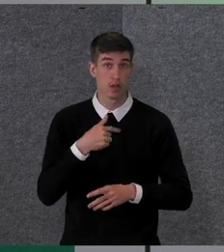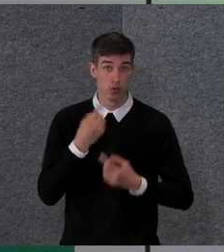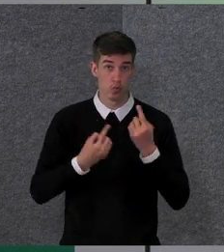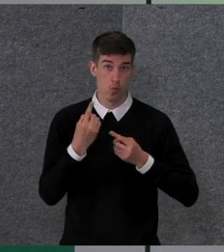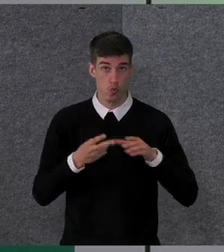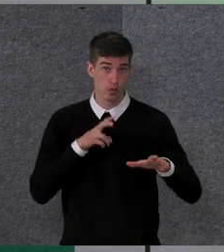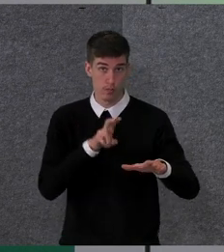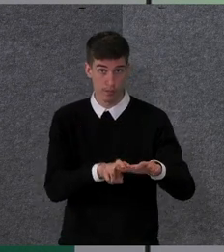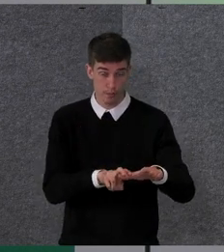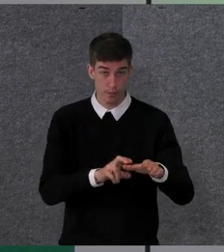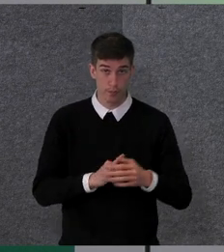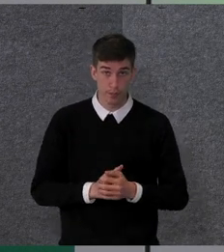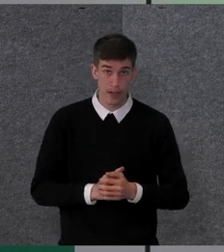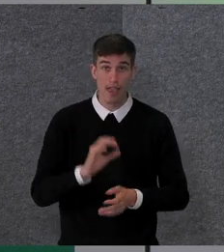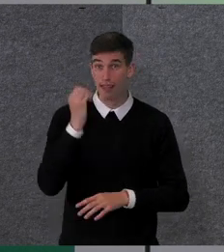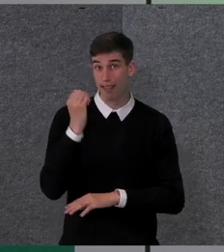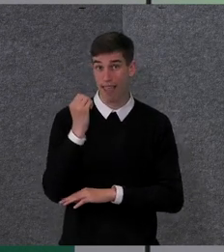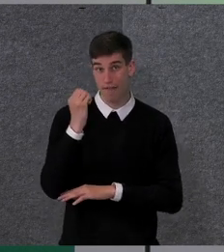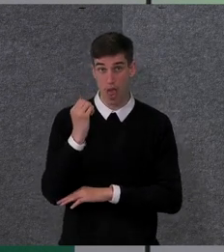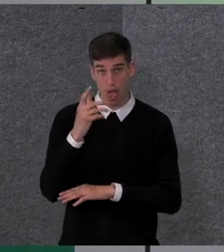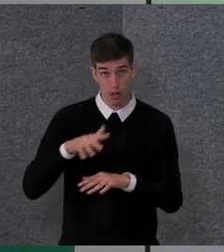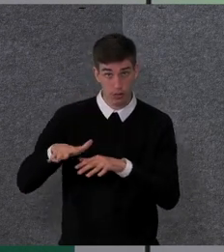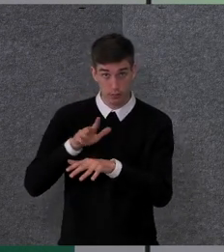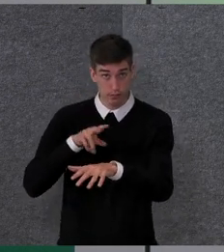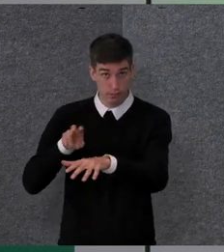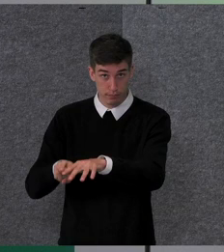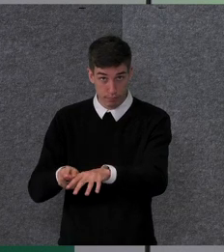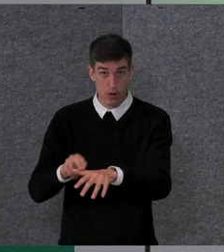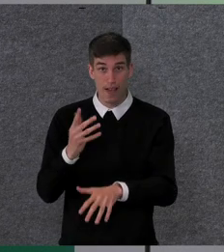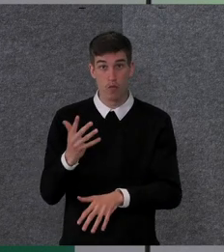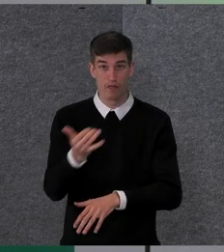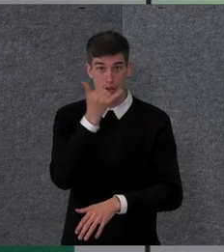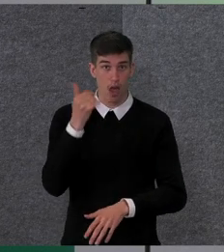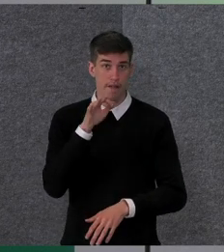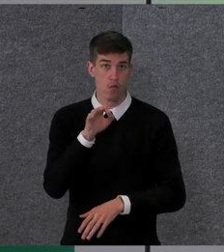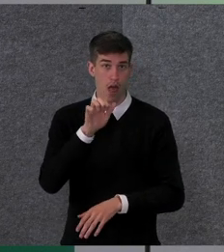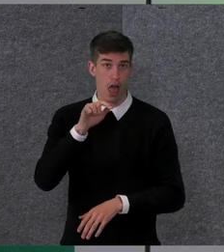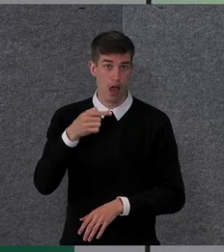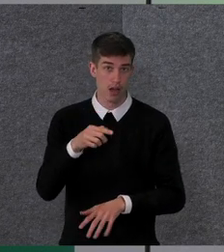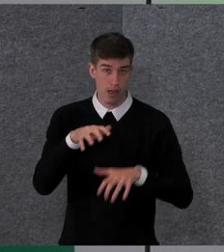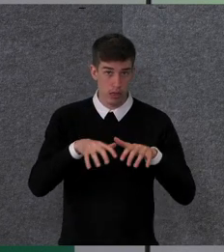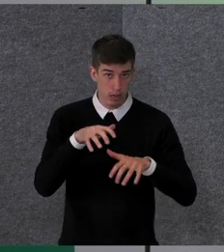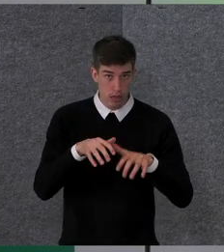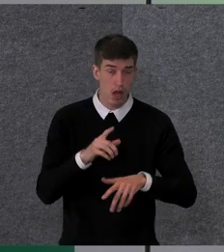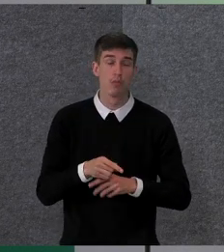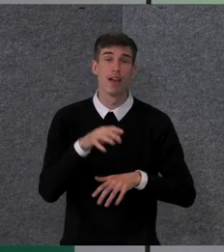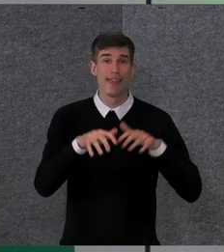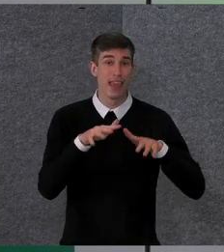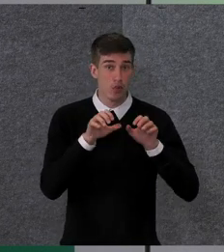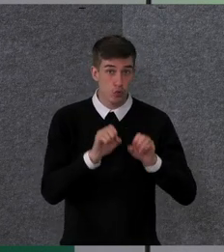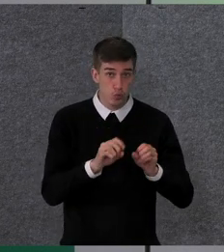Grünen, kommunal aktiv in Krefeld, 5 Jahre Sprecher LAG Mensch und Tier, Ersatzdelegierter BAG